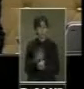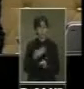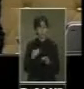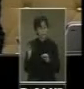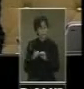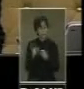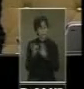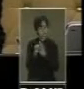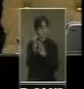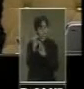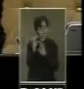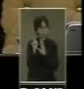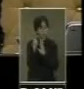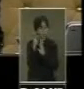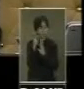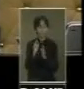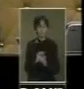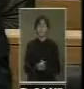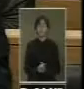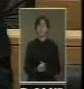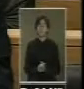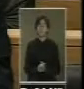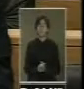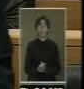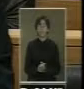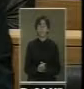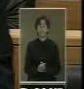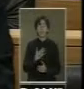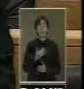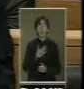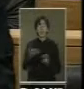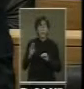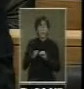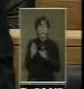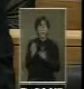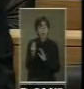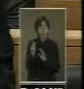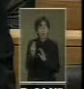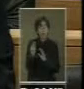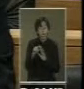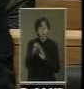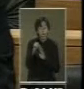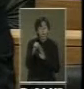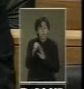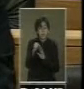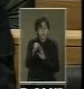ให้อีก2นาทีนะครับ ขอบพระคุณครับท่านครับเอาตกลงผมได้10นาทีเท่านั้นหรอครับ